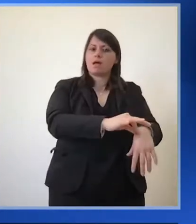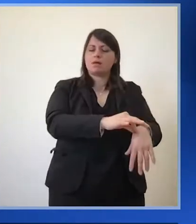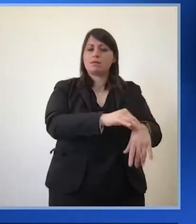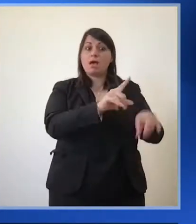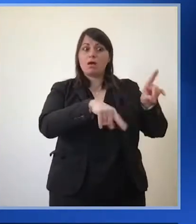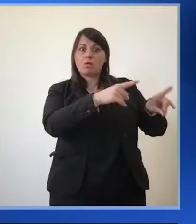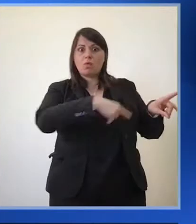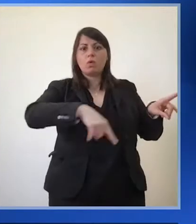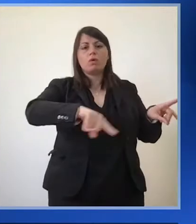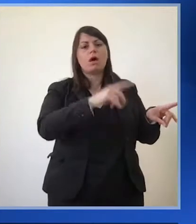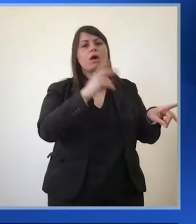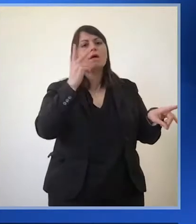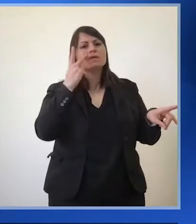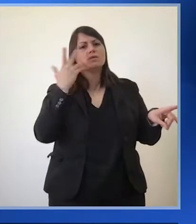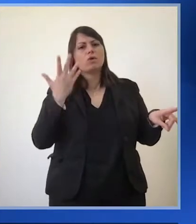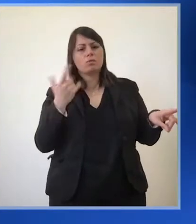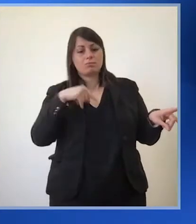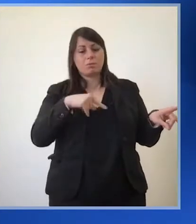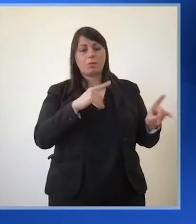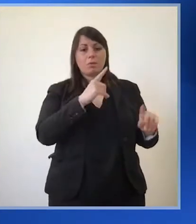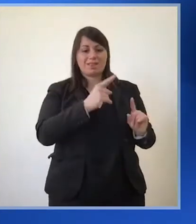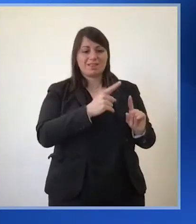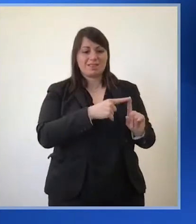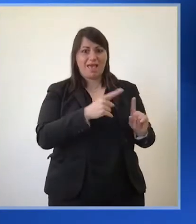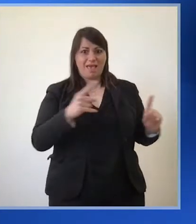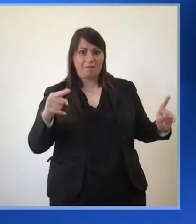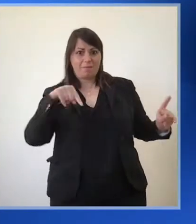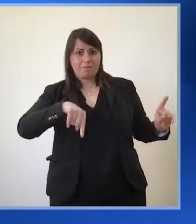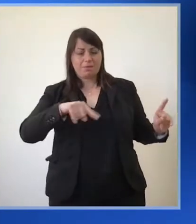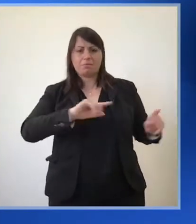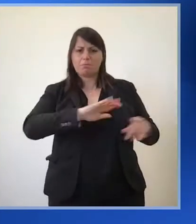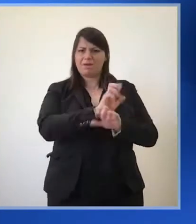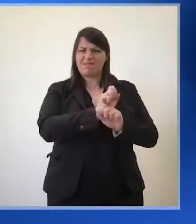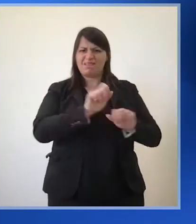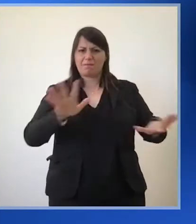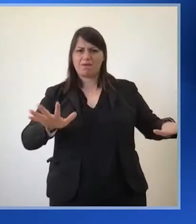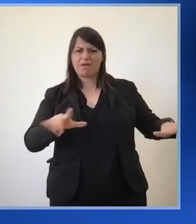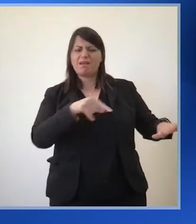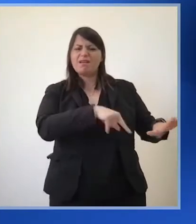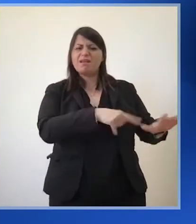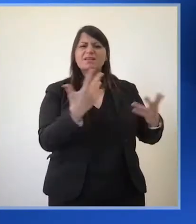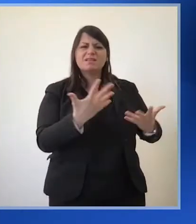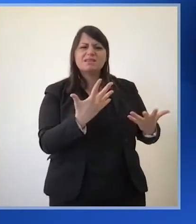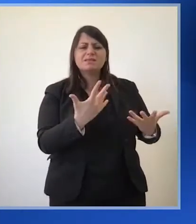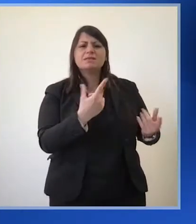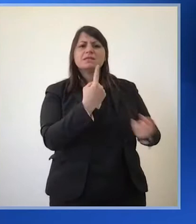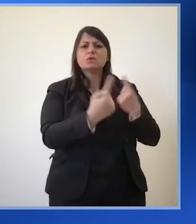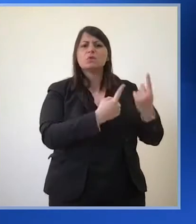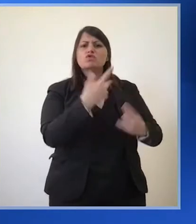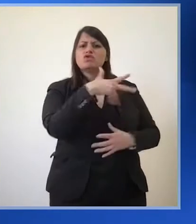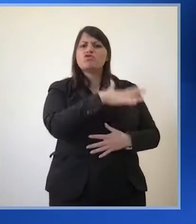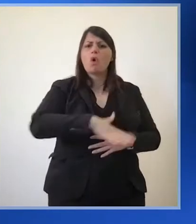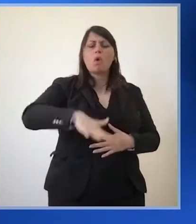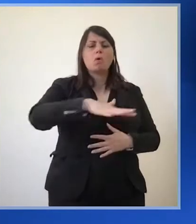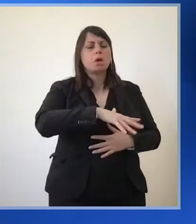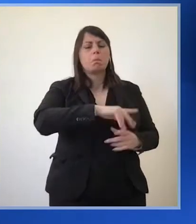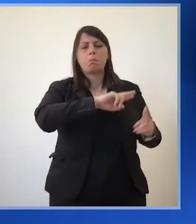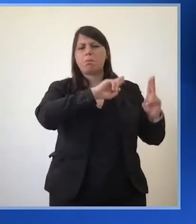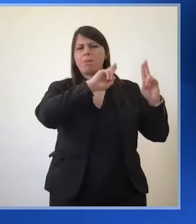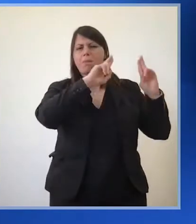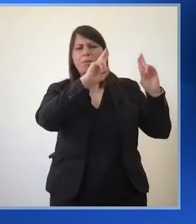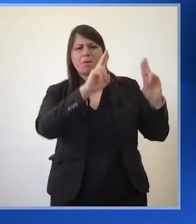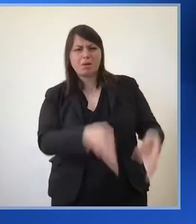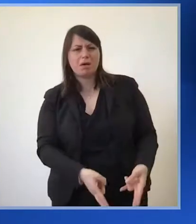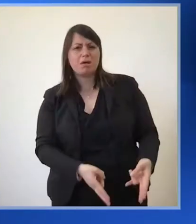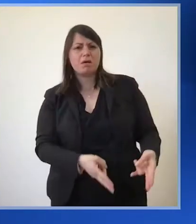visto peggiorare in questi tempi difficili di pandemia le loro condizioni sociali, esacerbate anche da